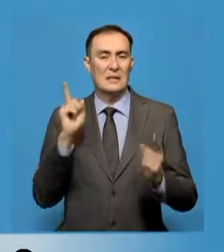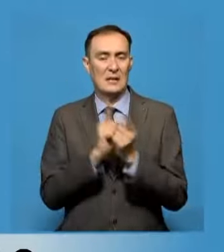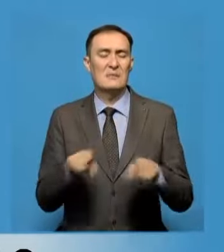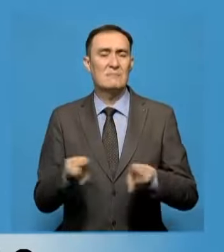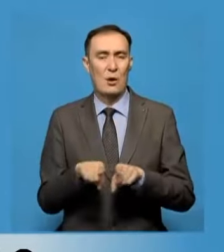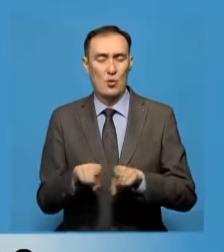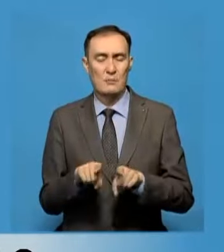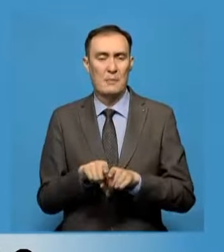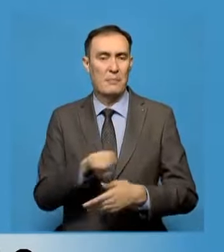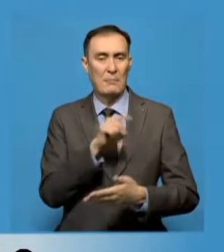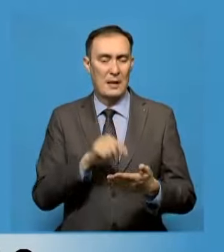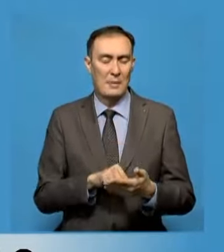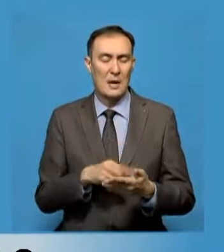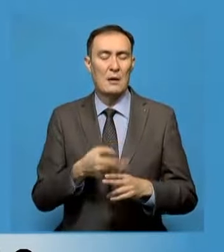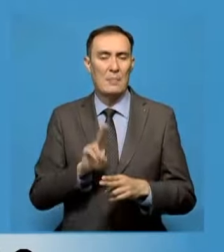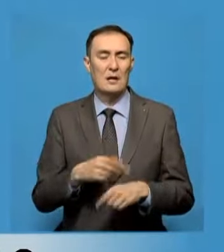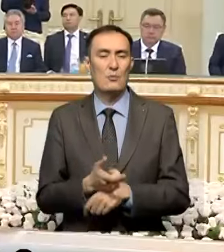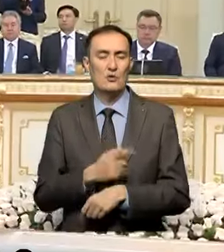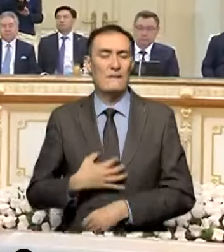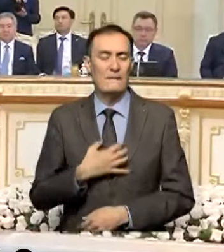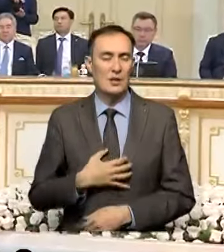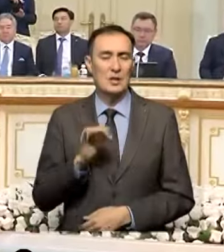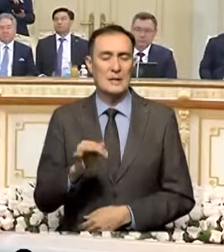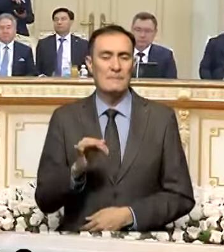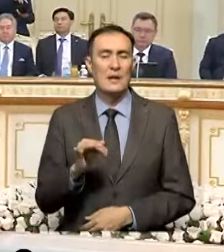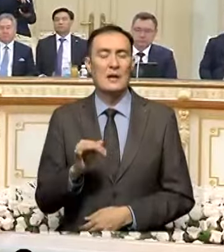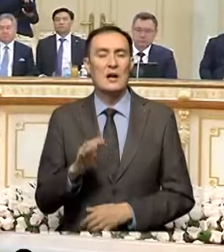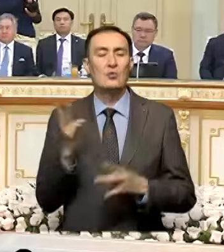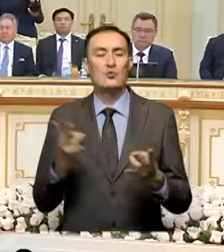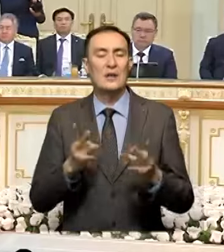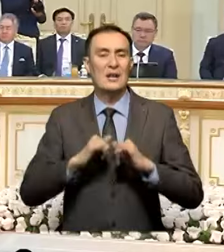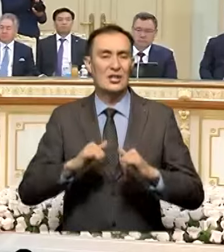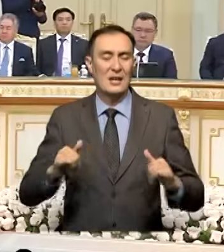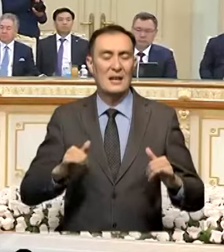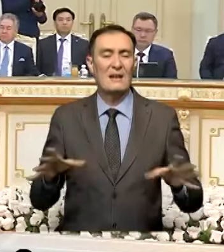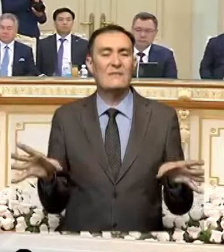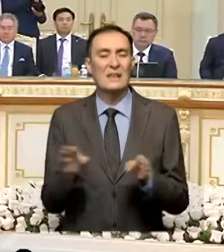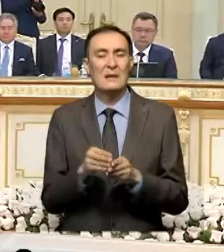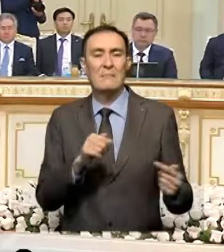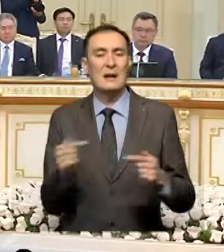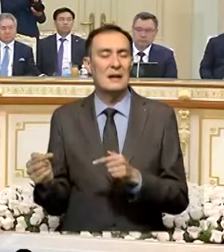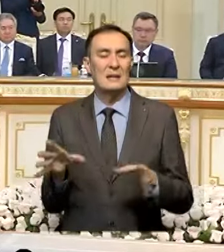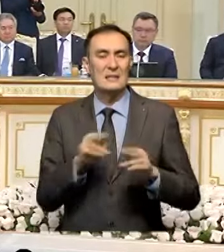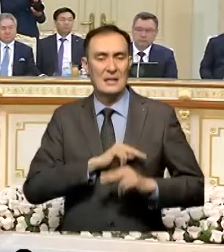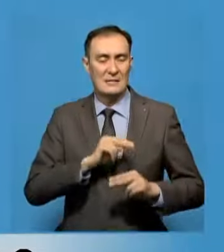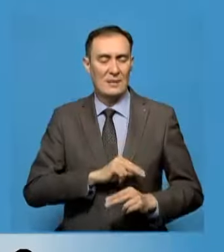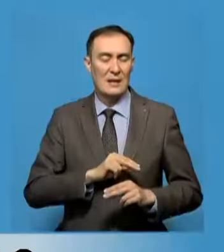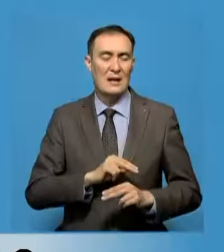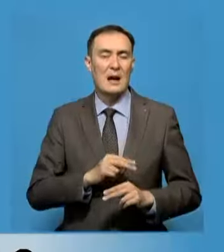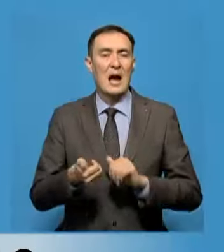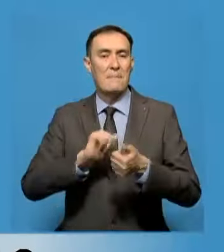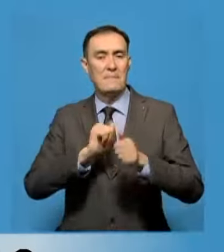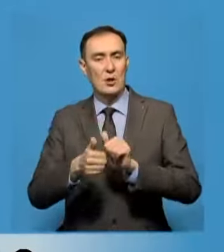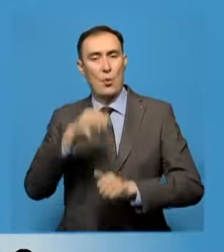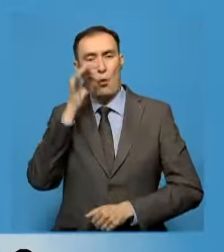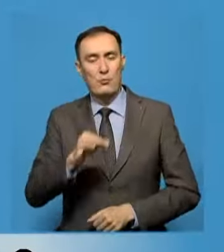схожими вызовами, поэтому особое значение приобретает расширение взаимодействия, повышение координации, обмен